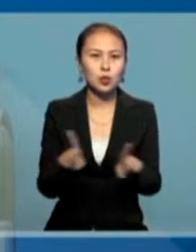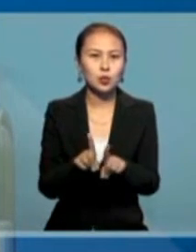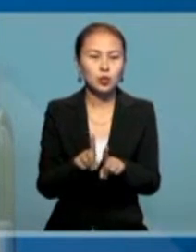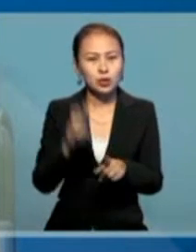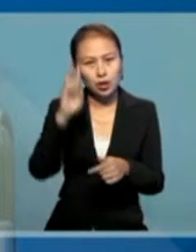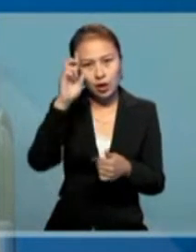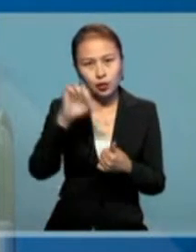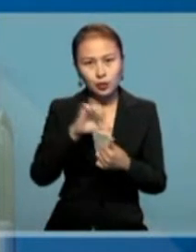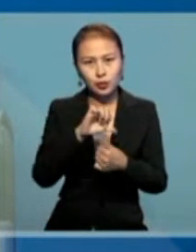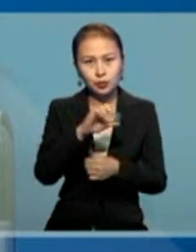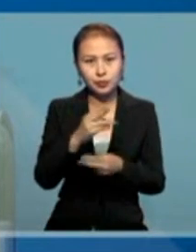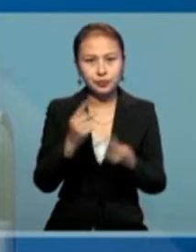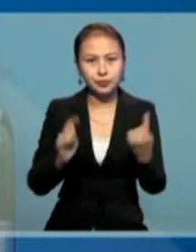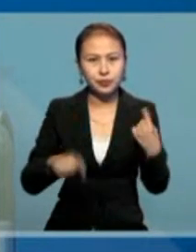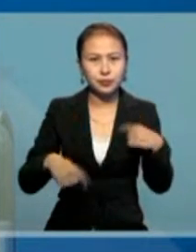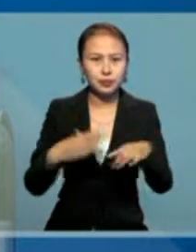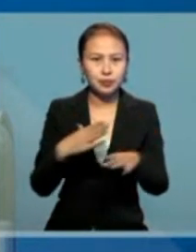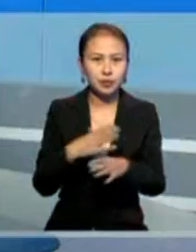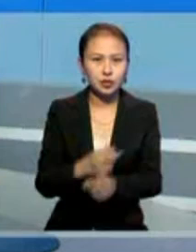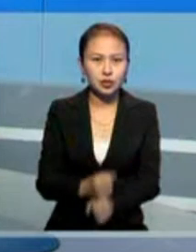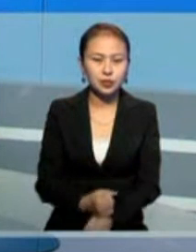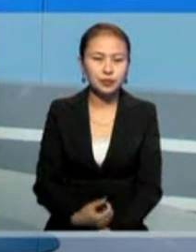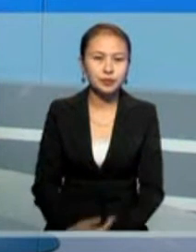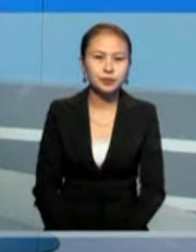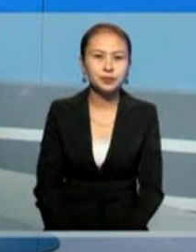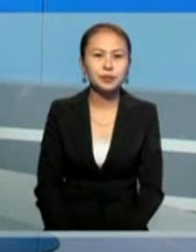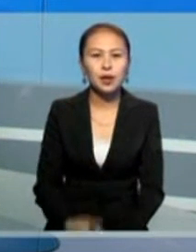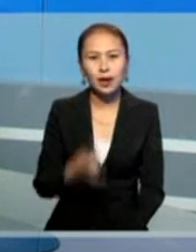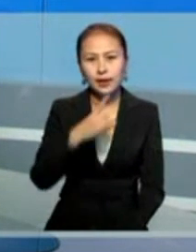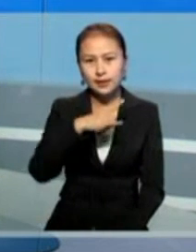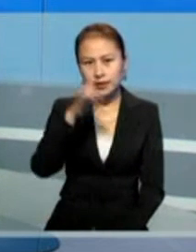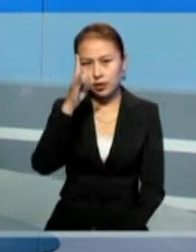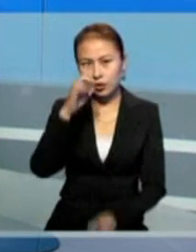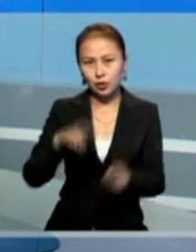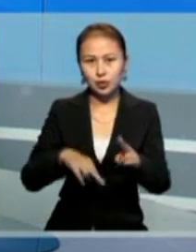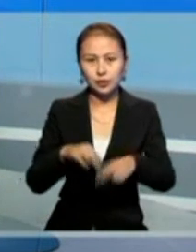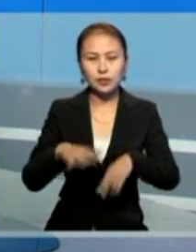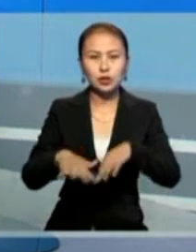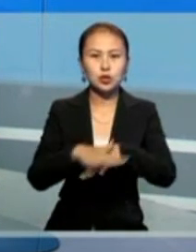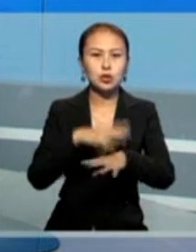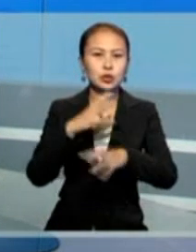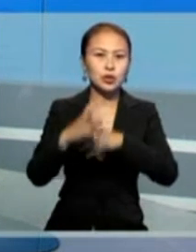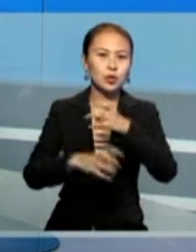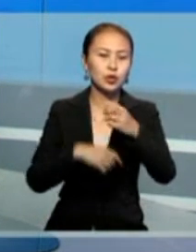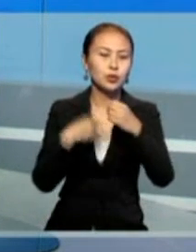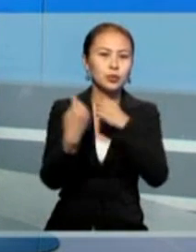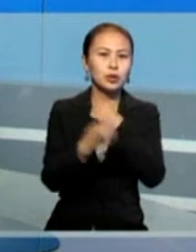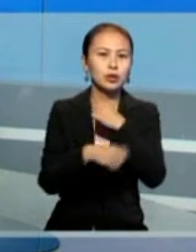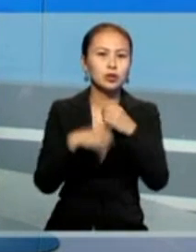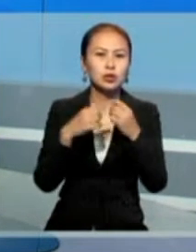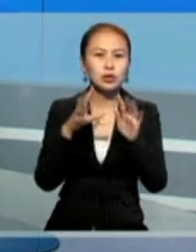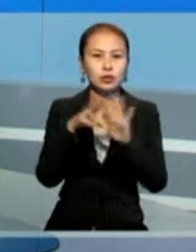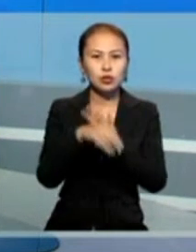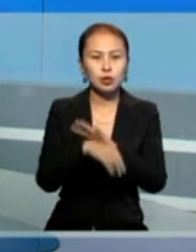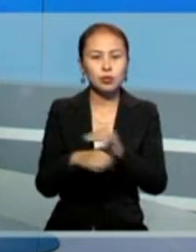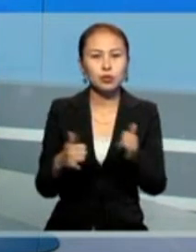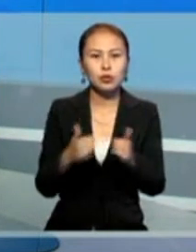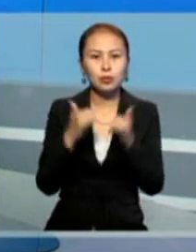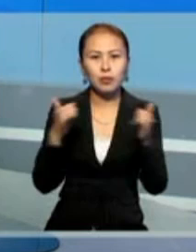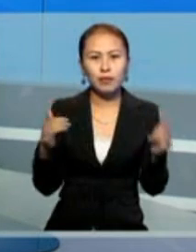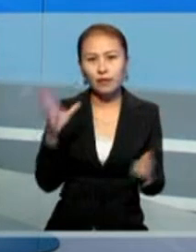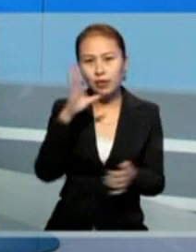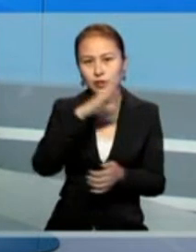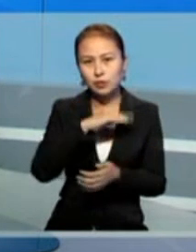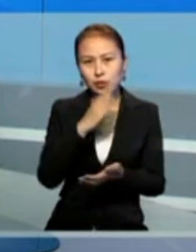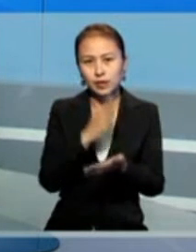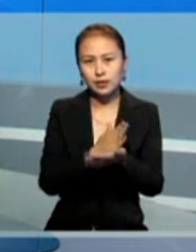емес ұйымдарға деген шығынды азайтқан. Қазақстан құрылысшылары еліміздің дүниежүзілік сауда ұйымына мүшелігін үлкен мүмкіндік